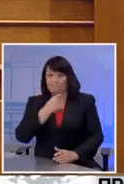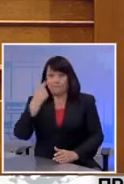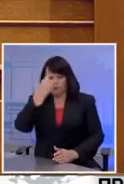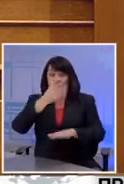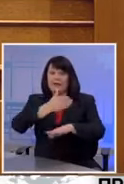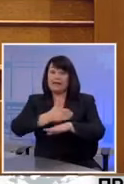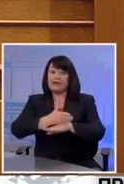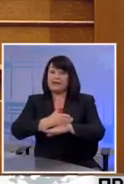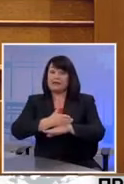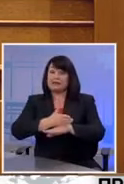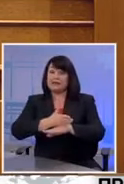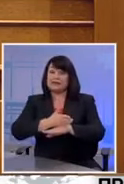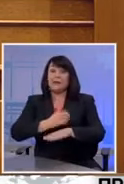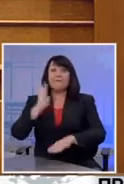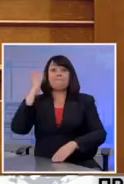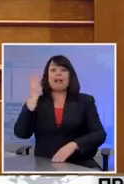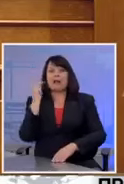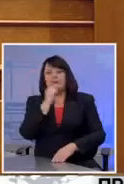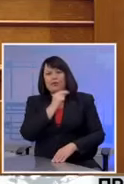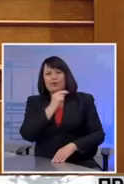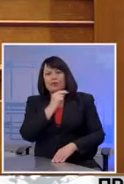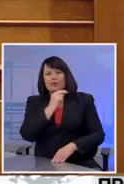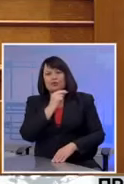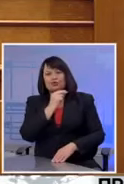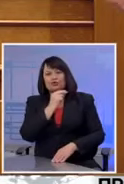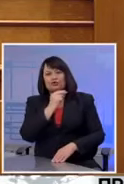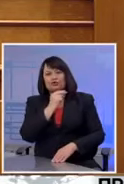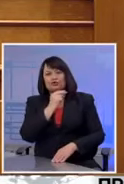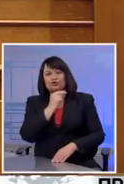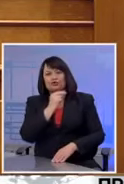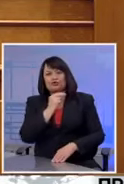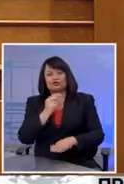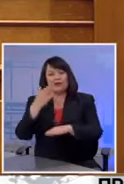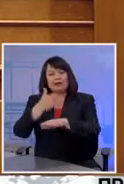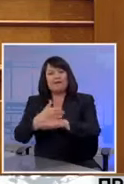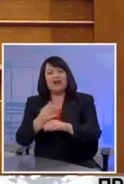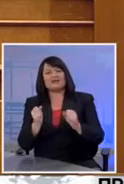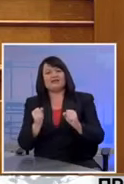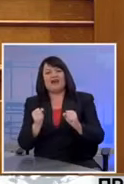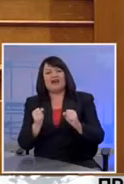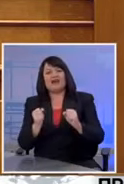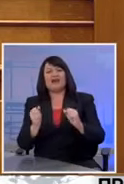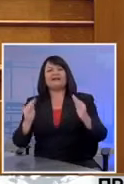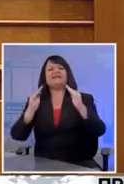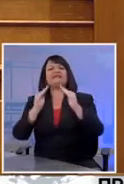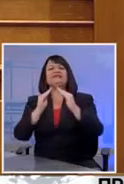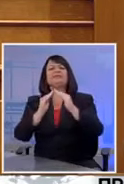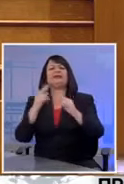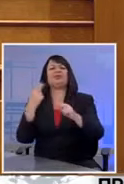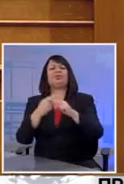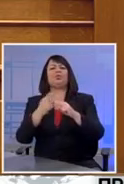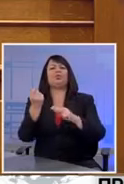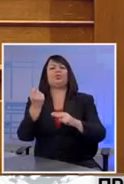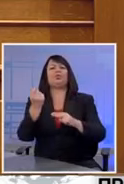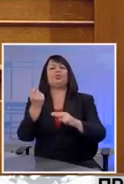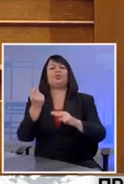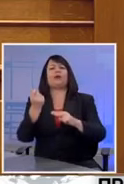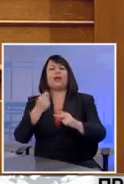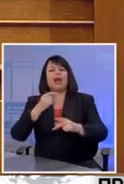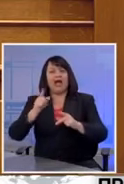εγγύηση ενεωστέως πρωθυπουργού και ταυτόχρονα εμπράγματι εξασφάλιση ένα ακίνητο μεγάλης αξίας και είναι σε